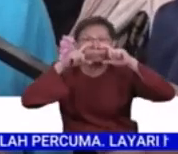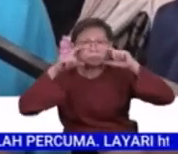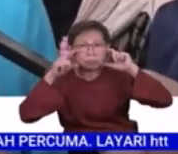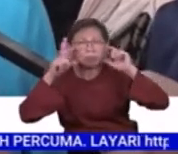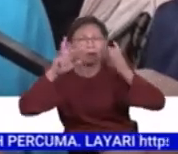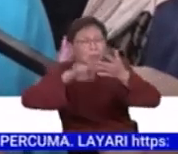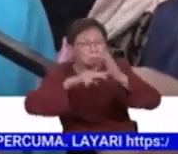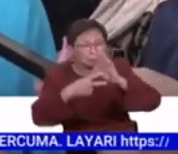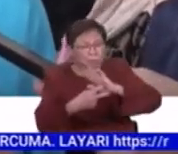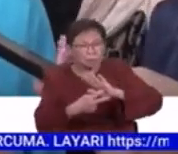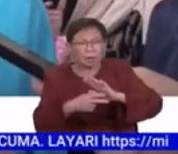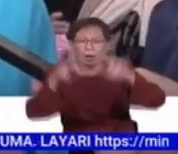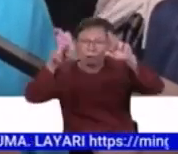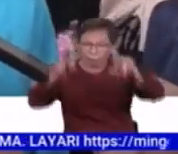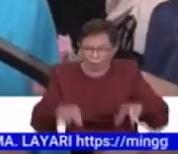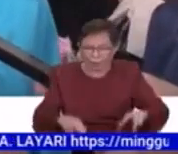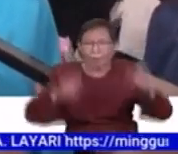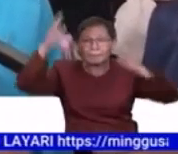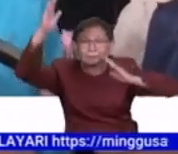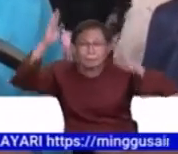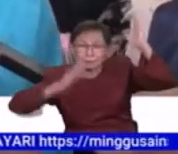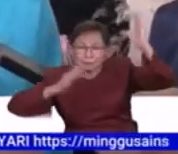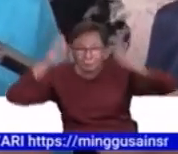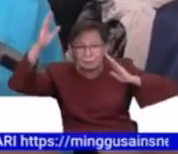Memangnya rakyat masih lagi